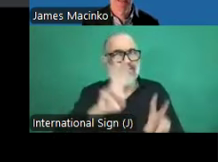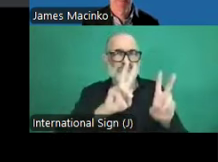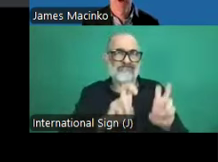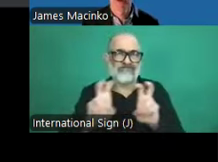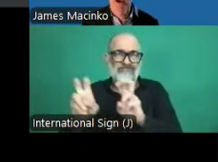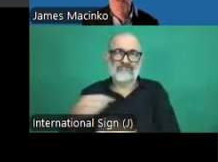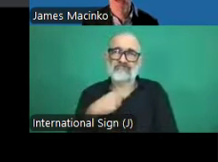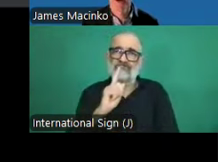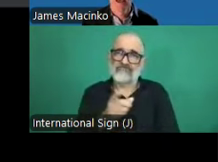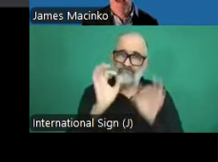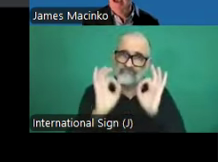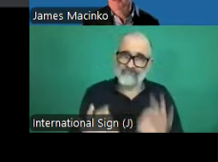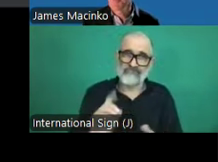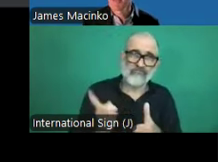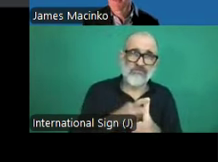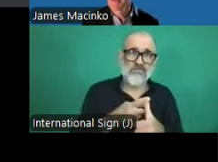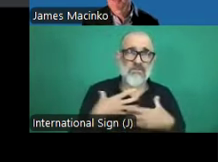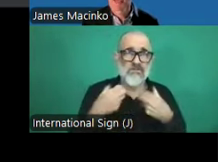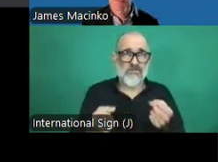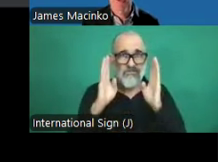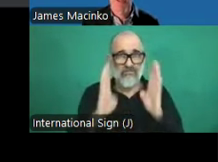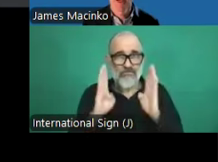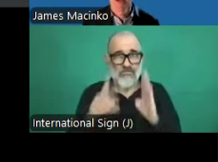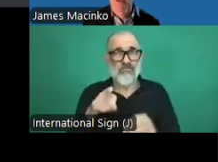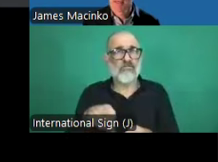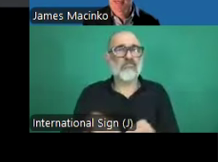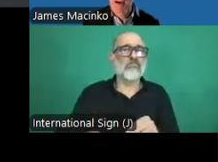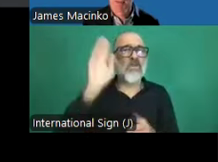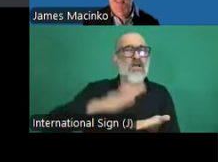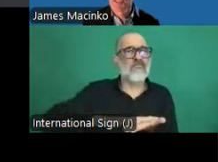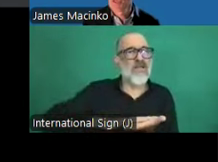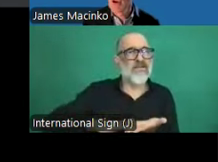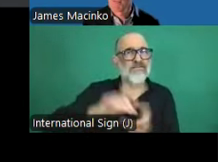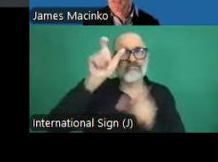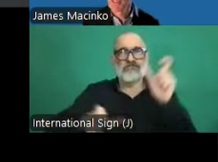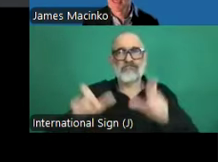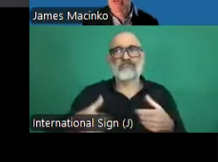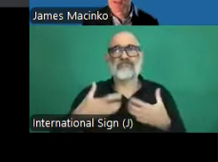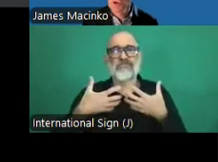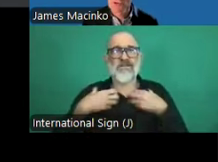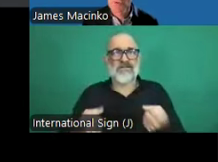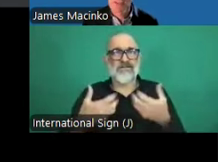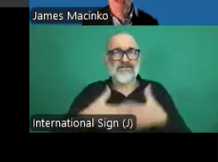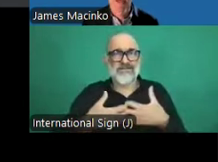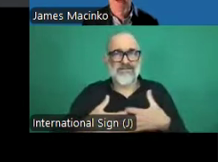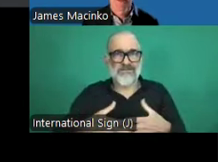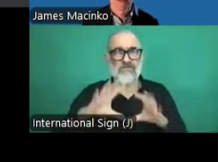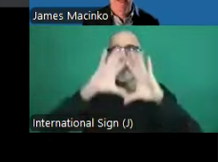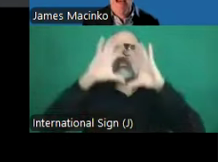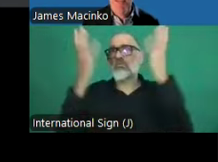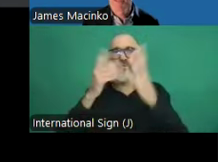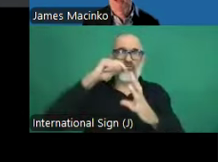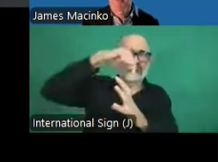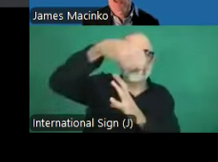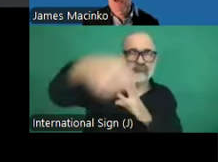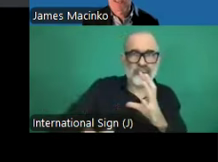le monde. Mais pour que ceci arrive, nous devons comprendre que ceci doit être acceptable économiquement et